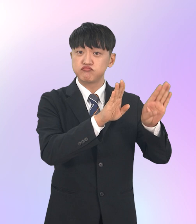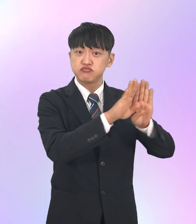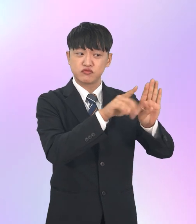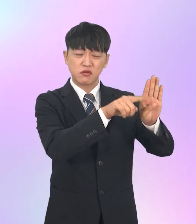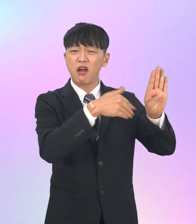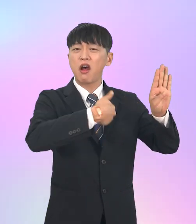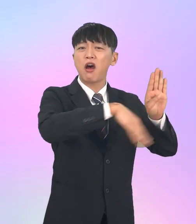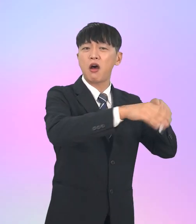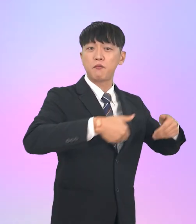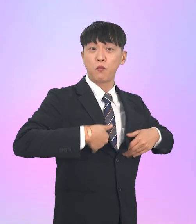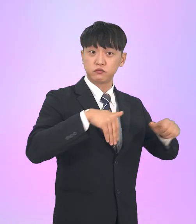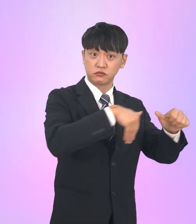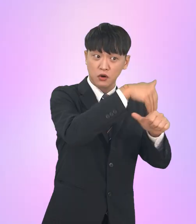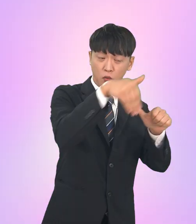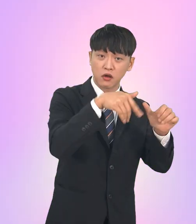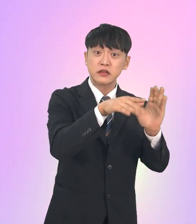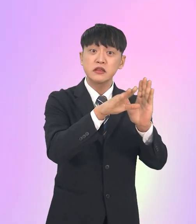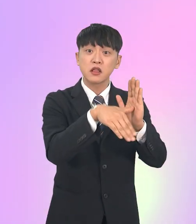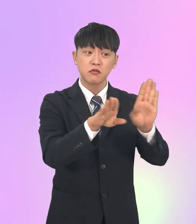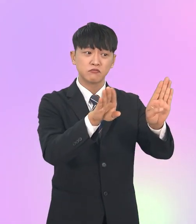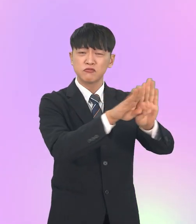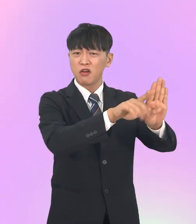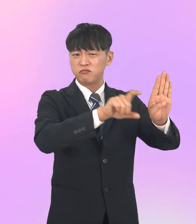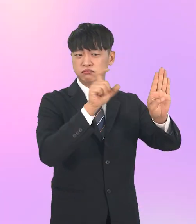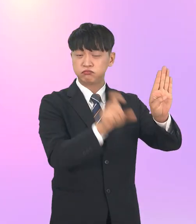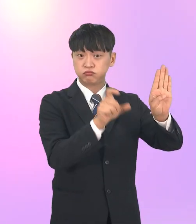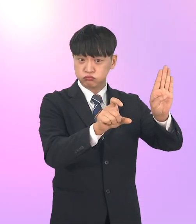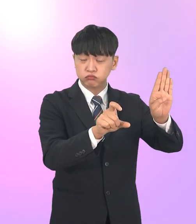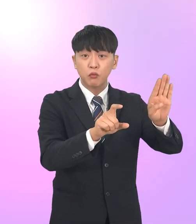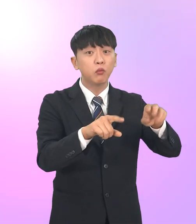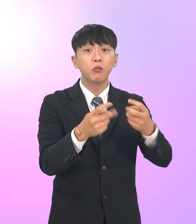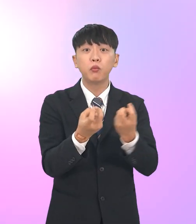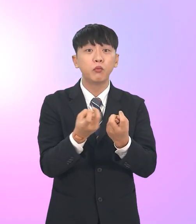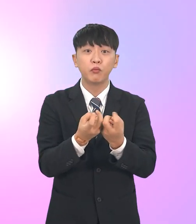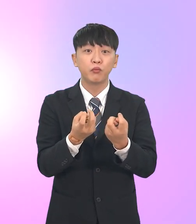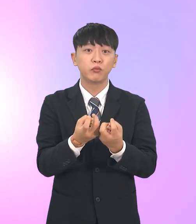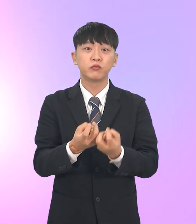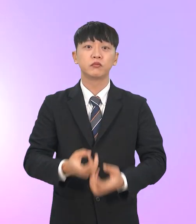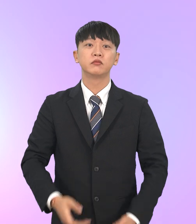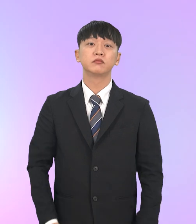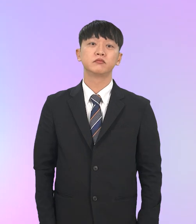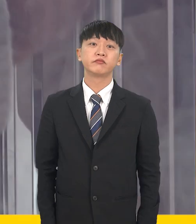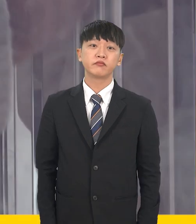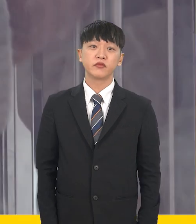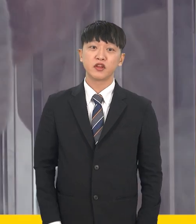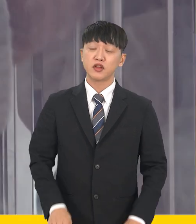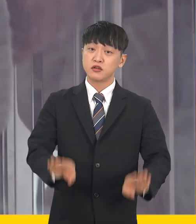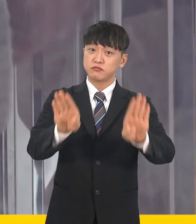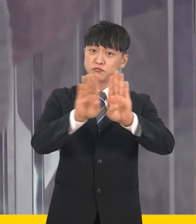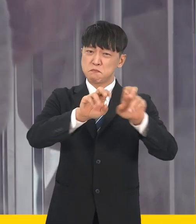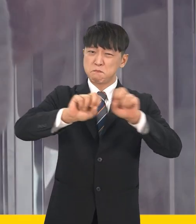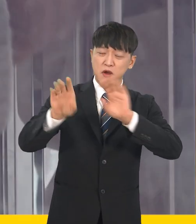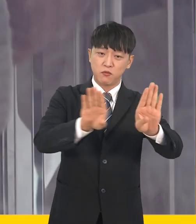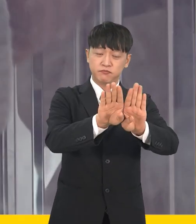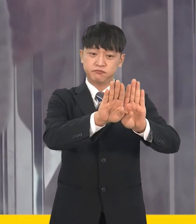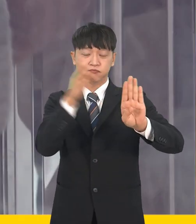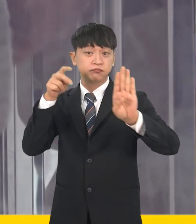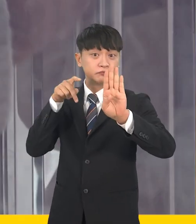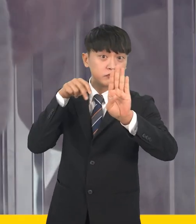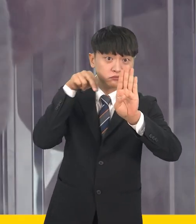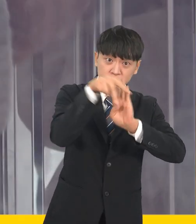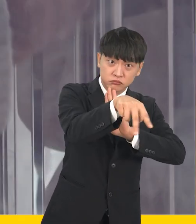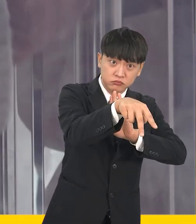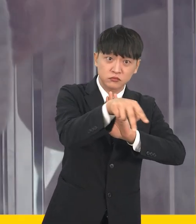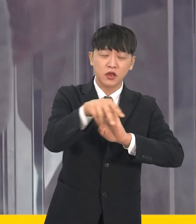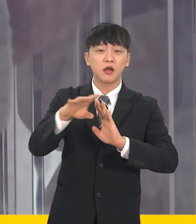문으로 나가야 하는 상황. 이때 문이 닫혀 있다면 어떻게 해야 할까요? 문을 바로 열고 빠르게